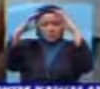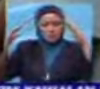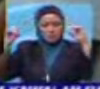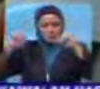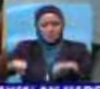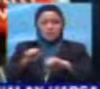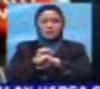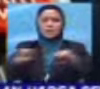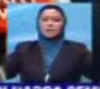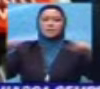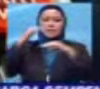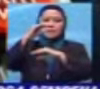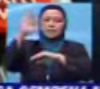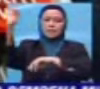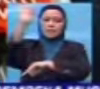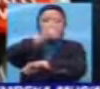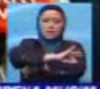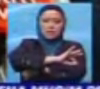9 hari.